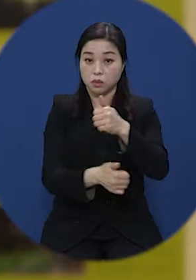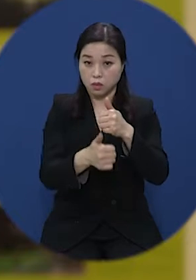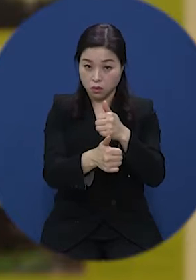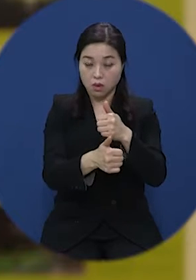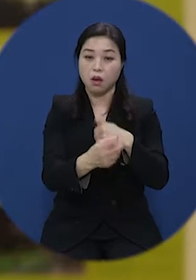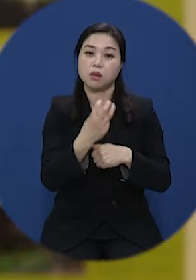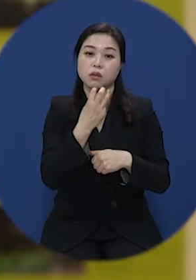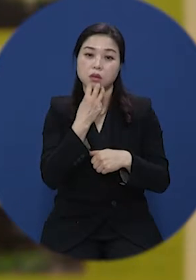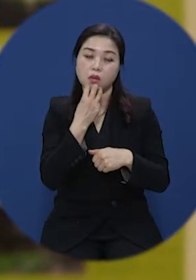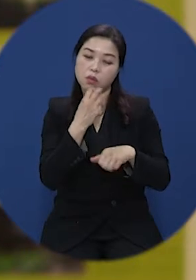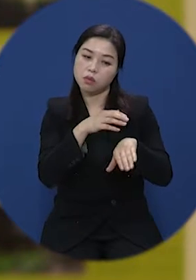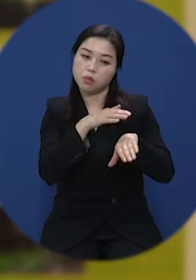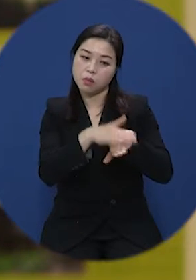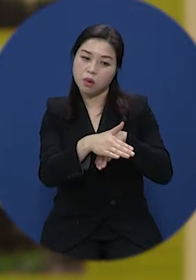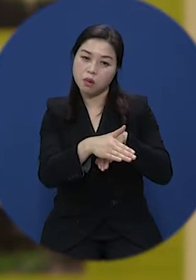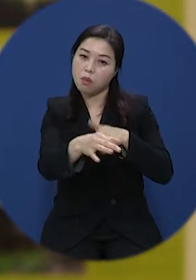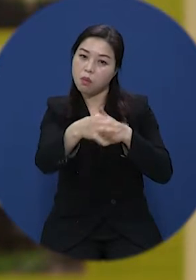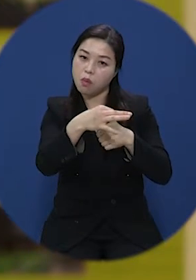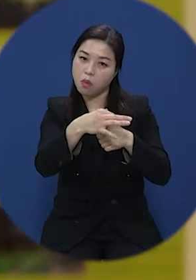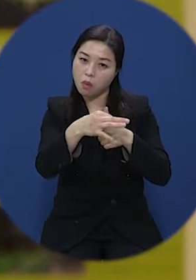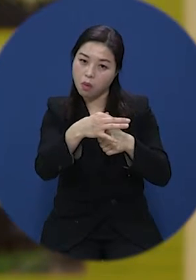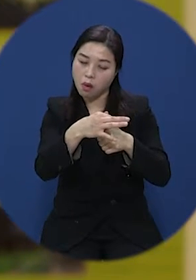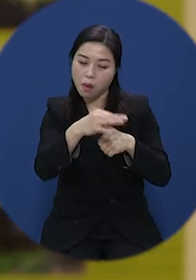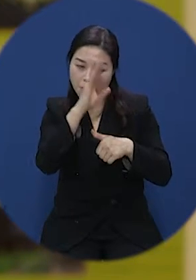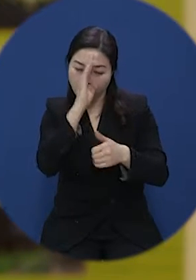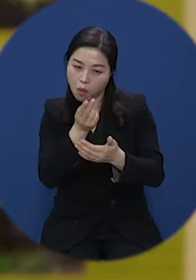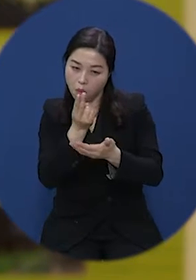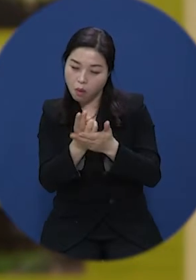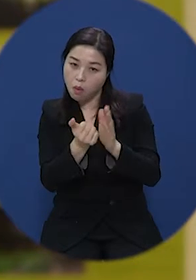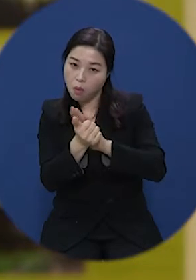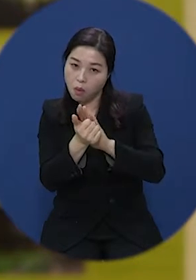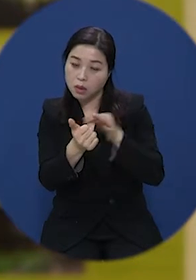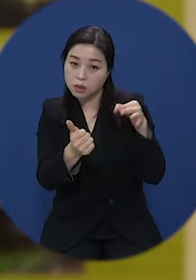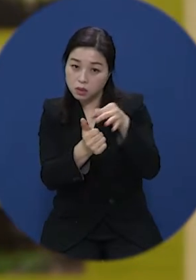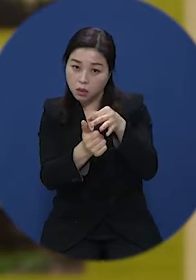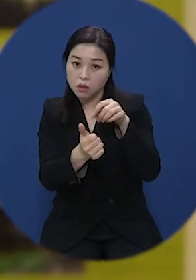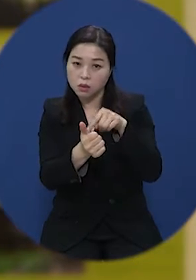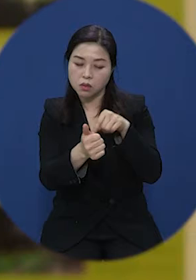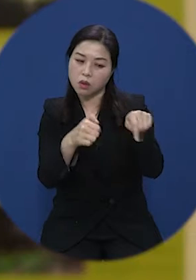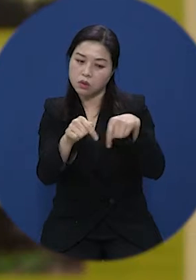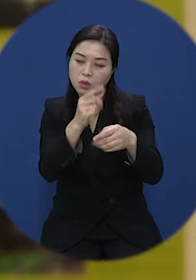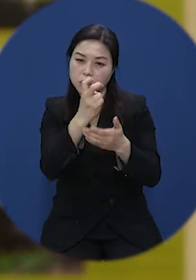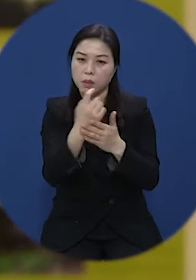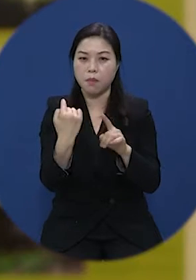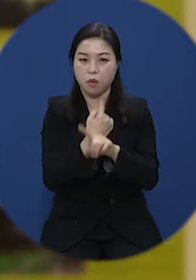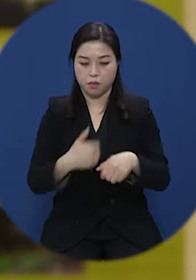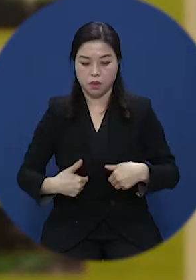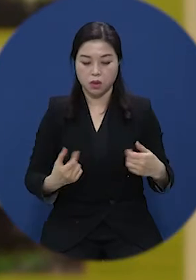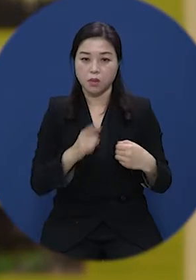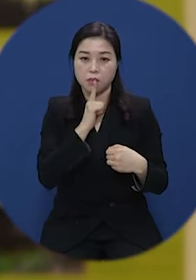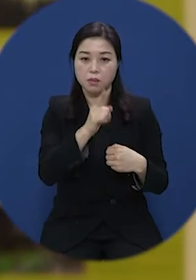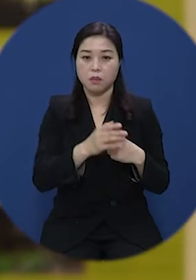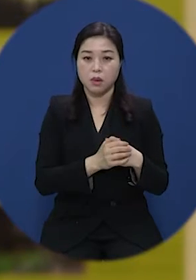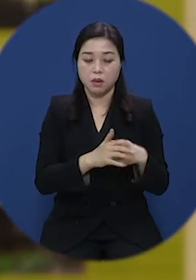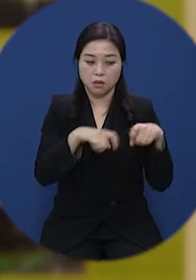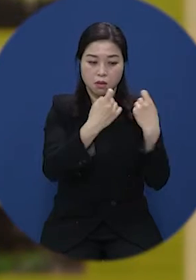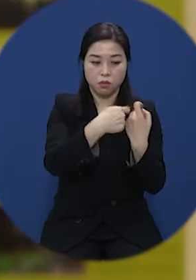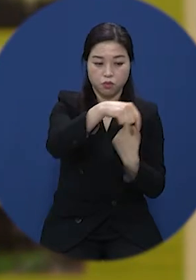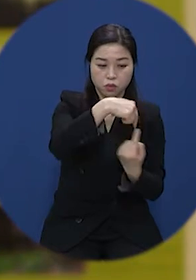보건복지위원회가 서울형 유급병가 지원 제도의 정책 변화 필요성을 제기했습니다. 기존의 자영업자뿐만